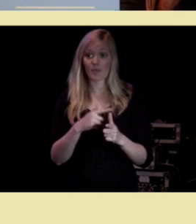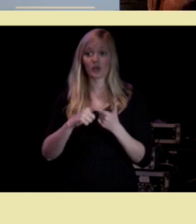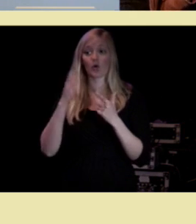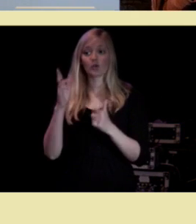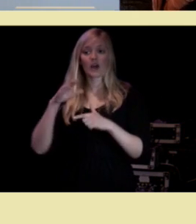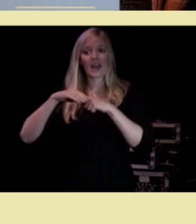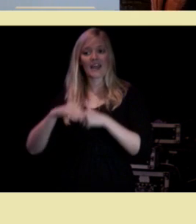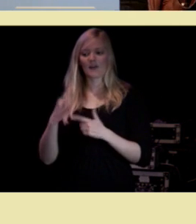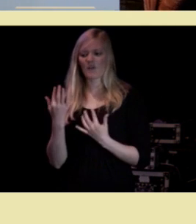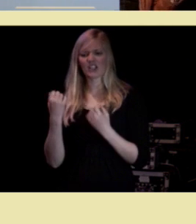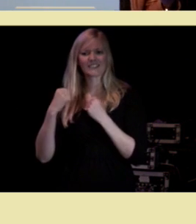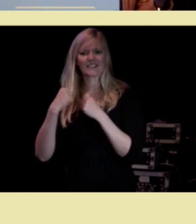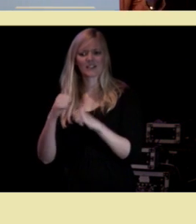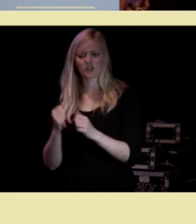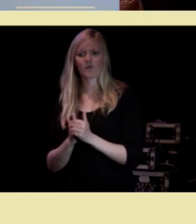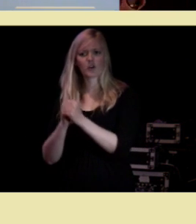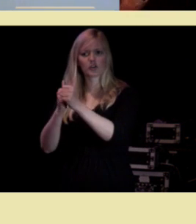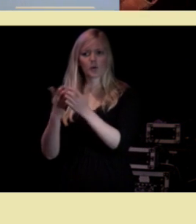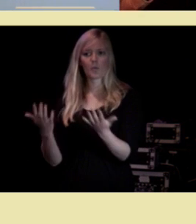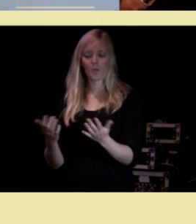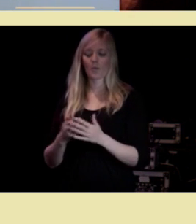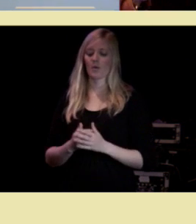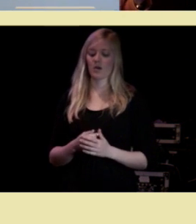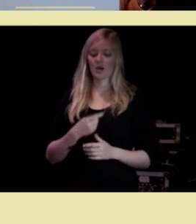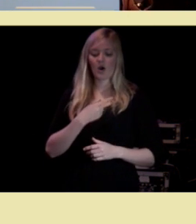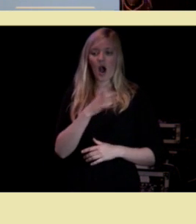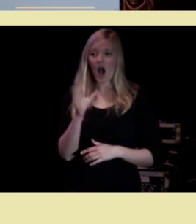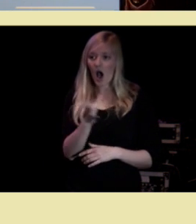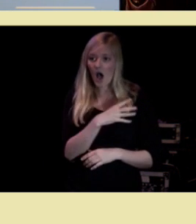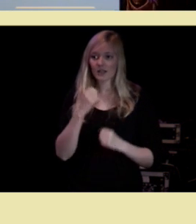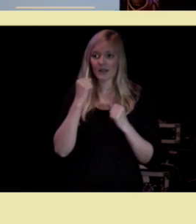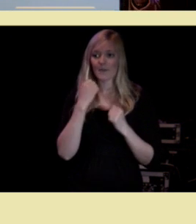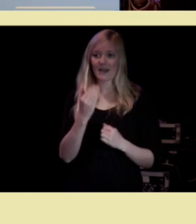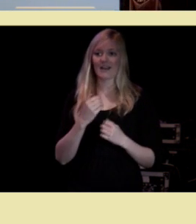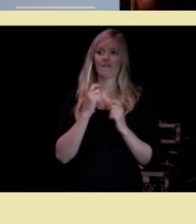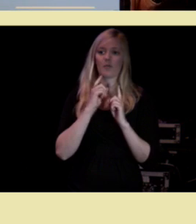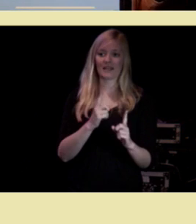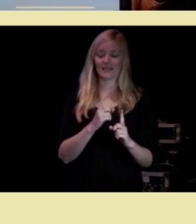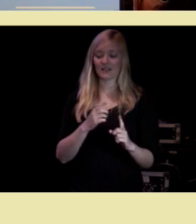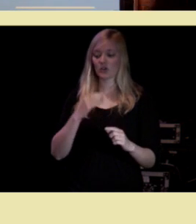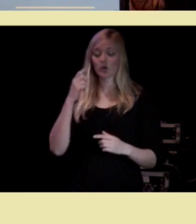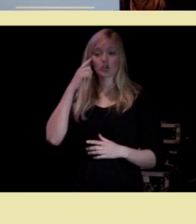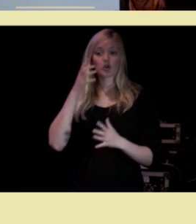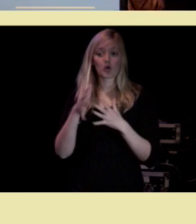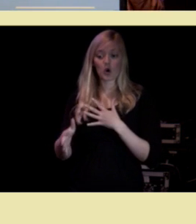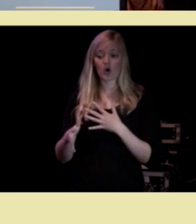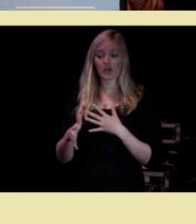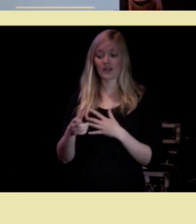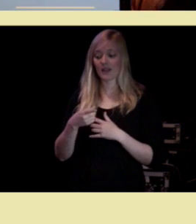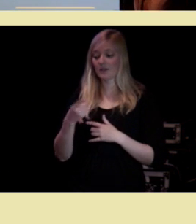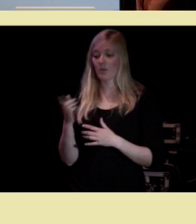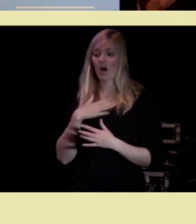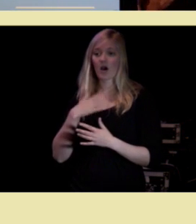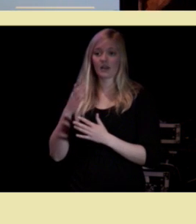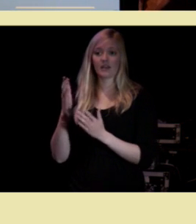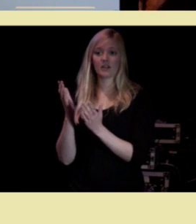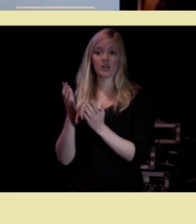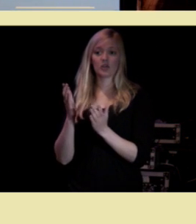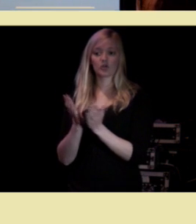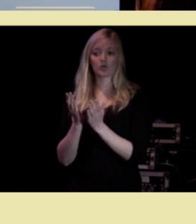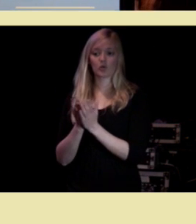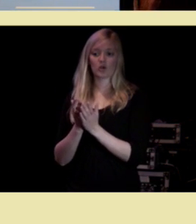hvilke tiltak som skal følges opp, der alle blir forpliktet. Så kjørte vi psykologene som vi har i kommunehelsetjenesten, kjørte vi ut